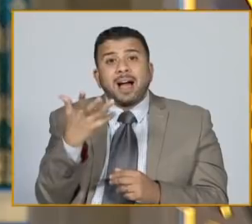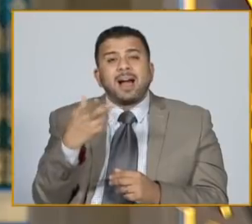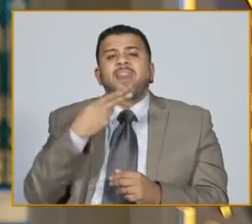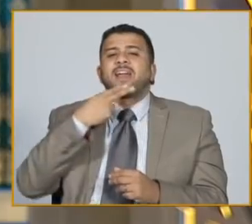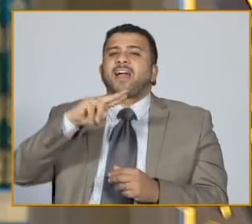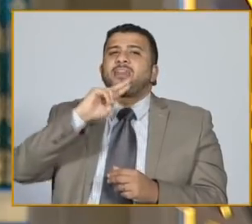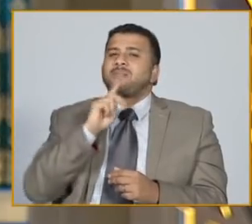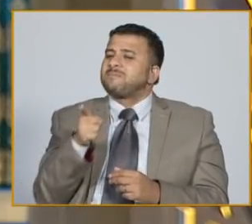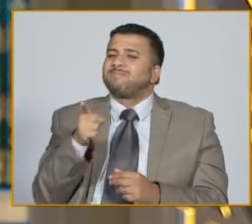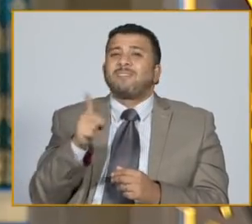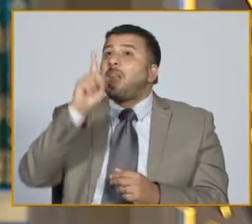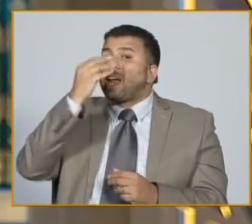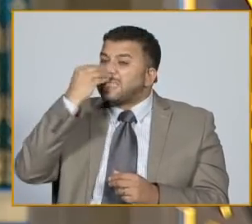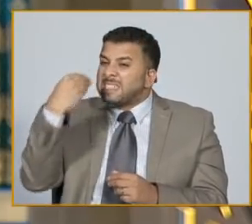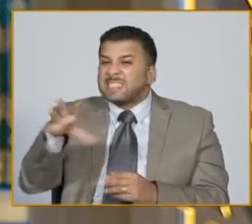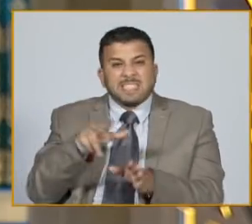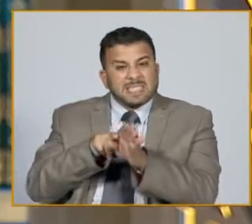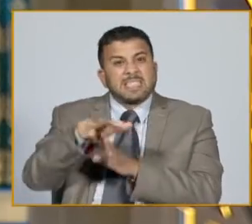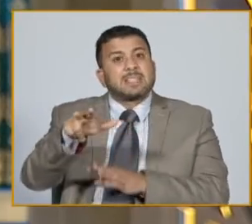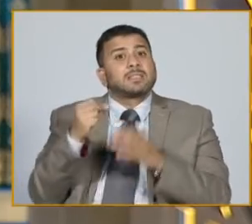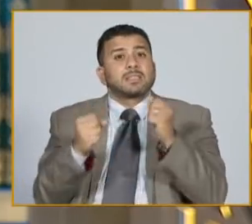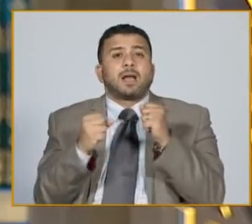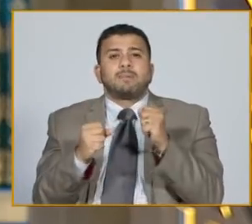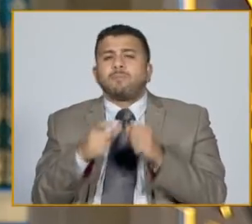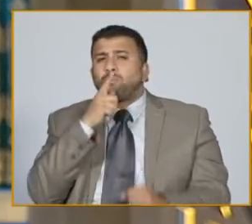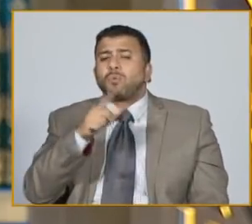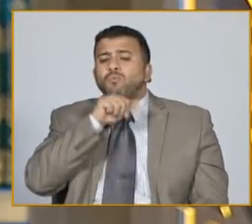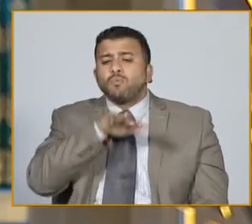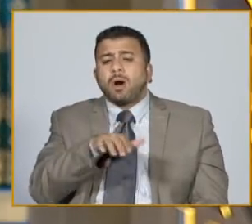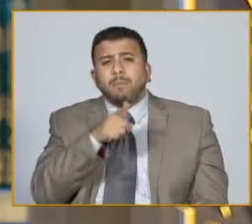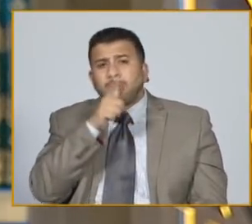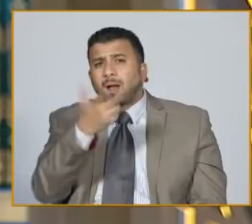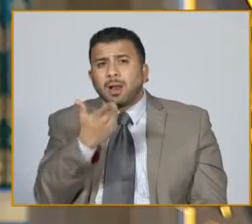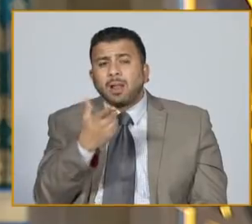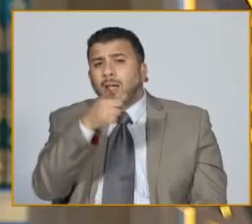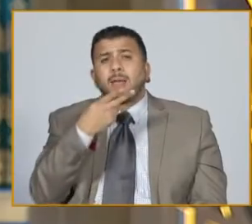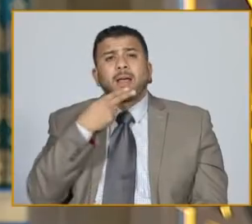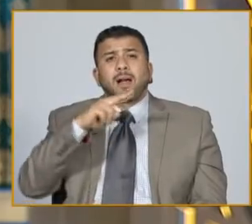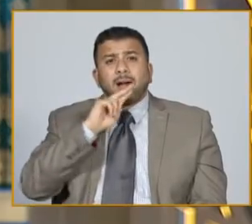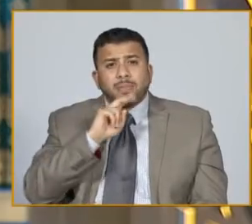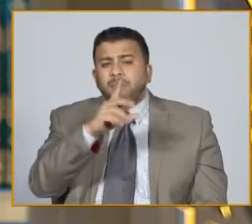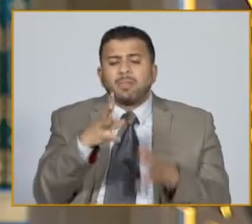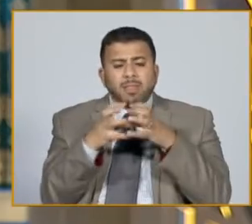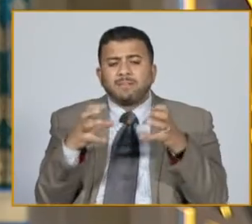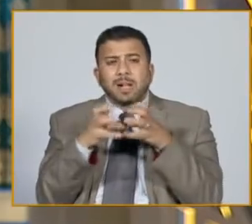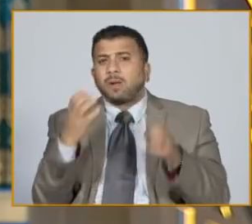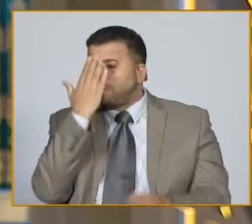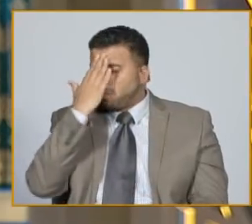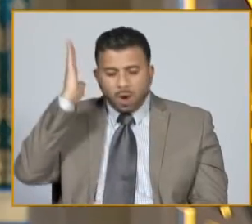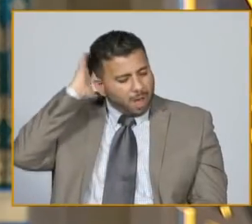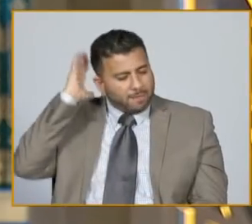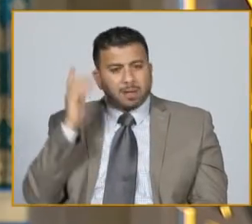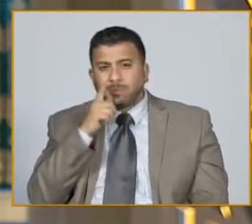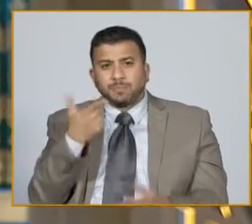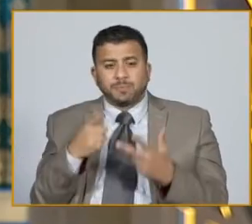على الكاذبين. والنبي عليه الصلاة والسلام ذكر بأن الكذب من صفات المنافقين، قال آية المنافق ثلاث،